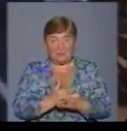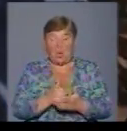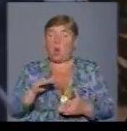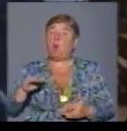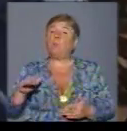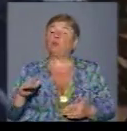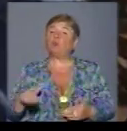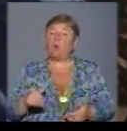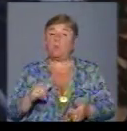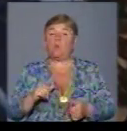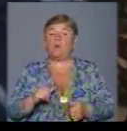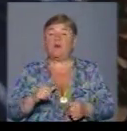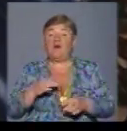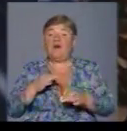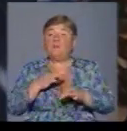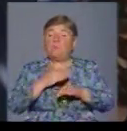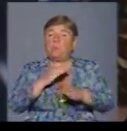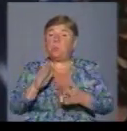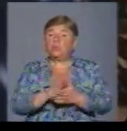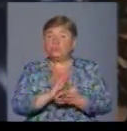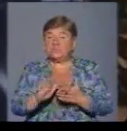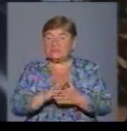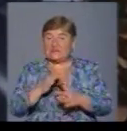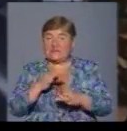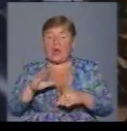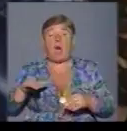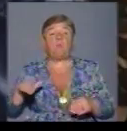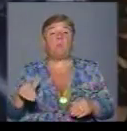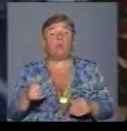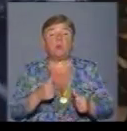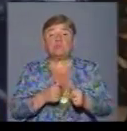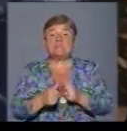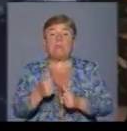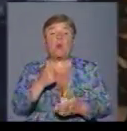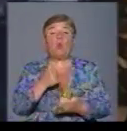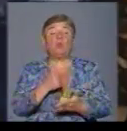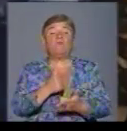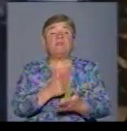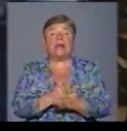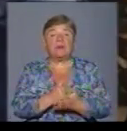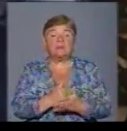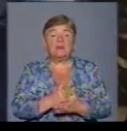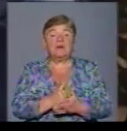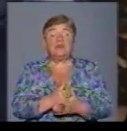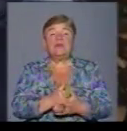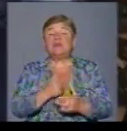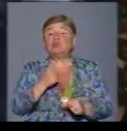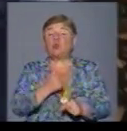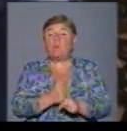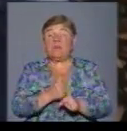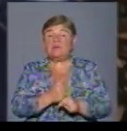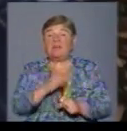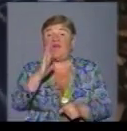потім свелом вивертіти, а потім саме головне тут сиденце зробити із